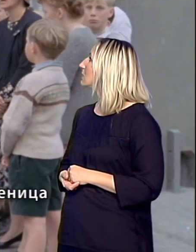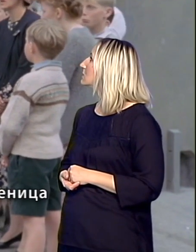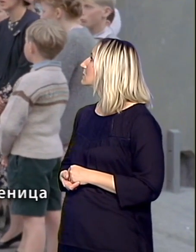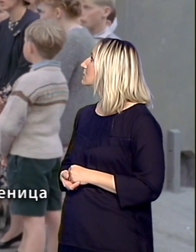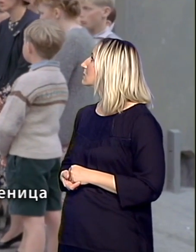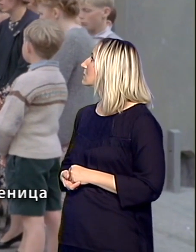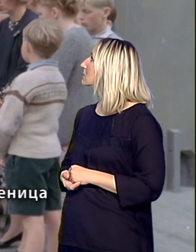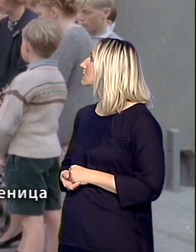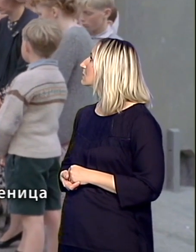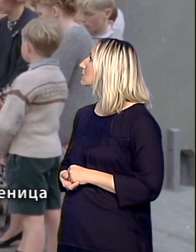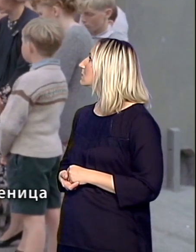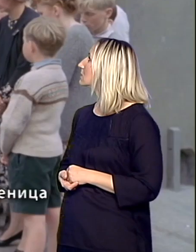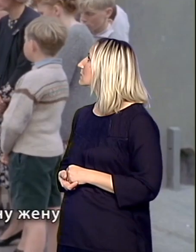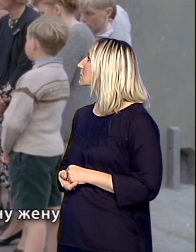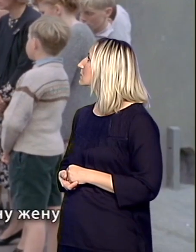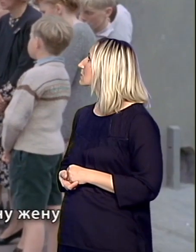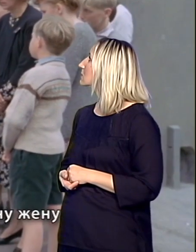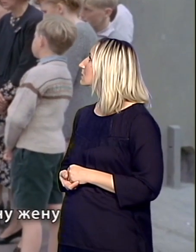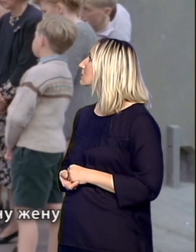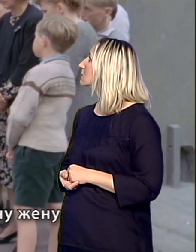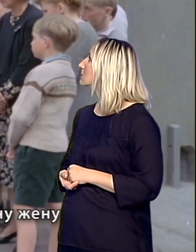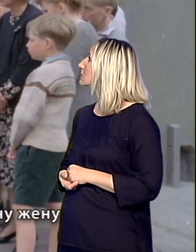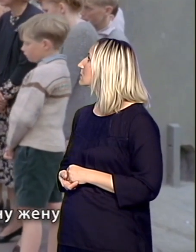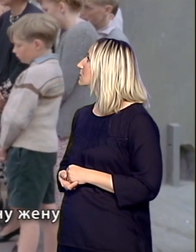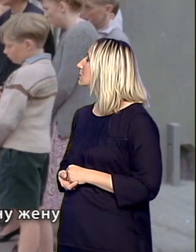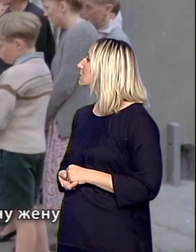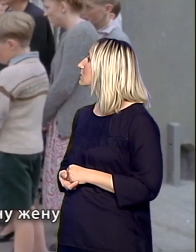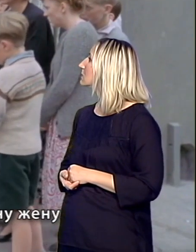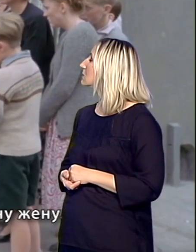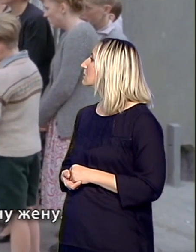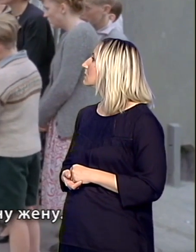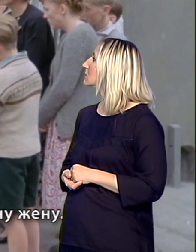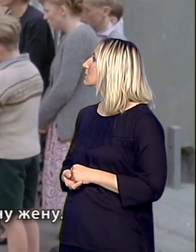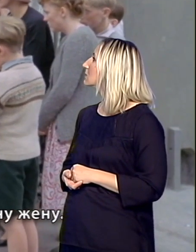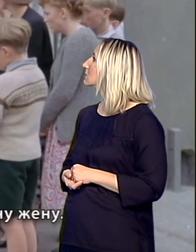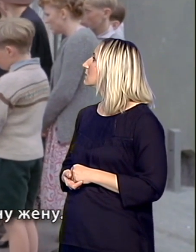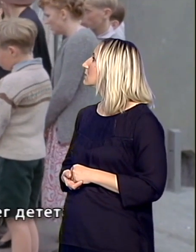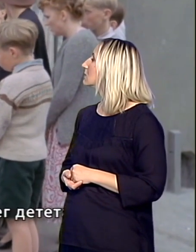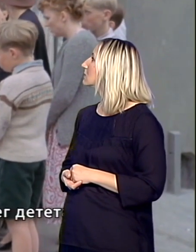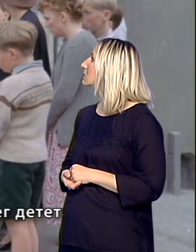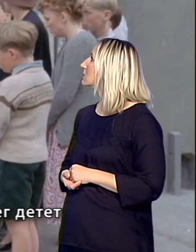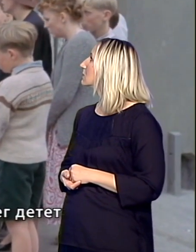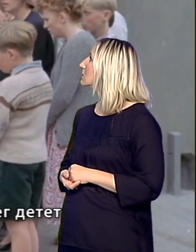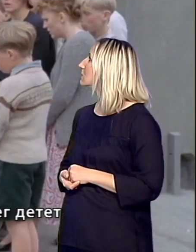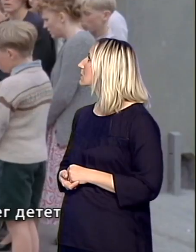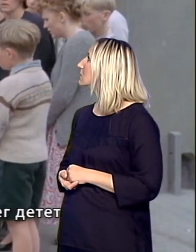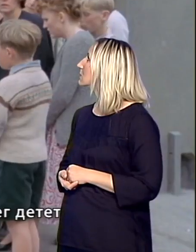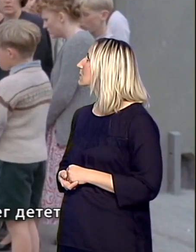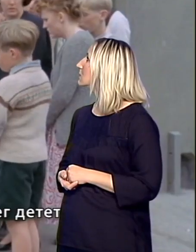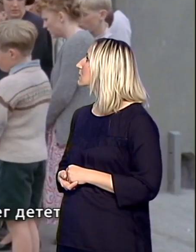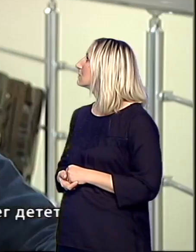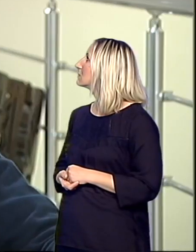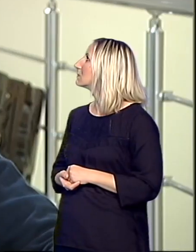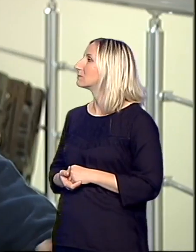a moron. God help her. He's a terrible cross to the poor woman. Yes, she is the mind of a